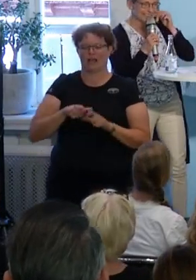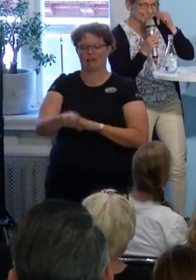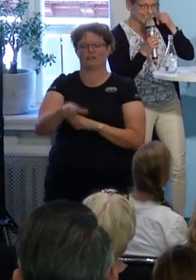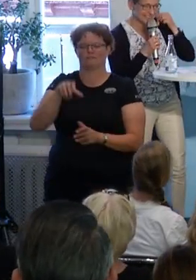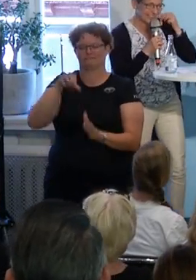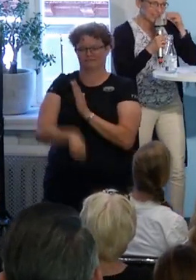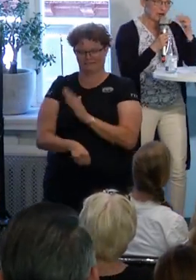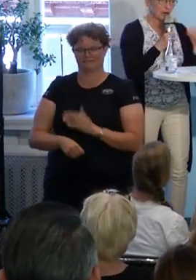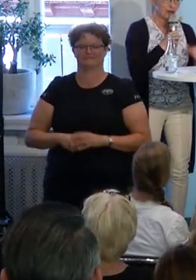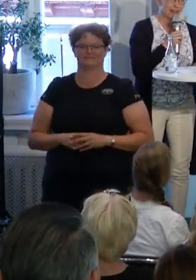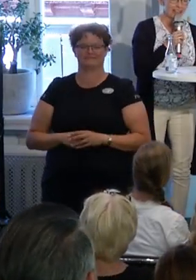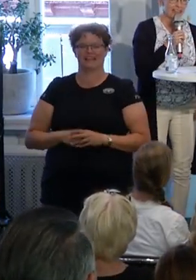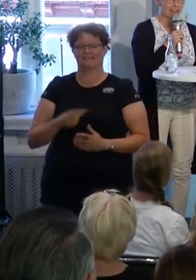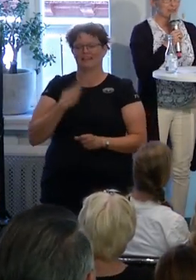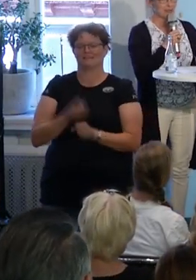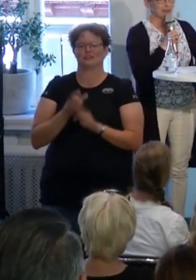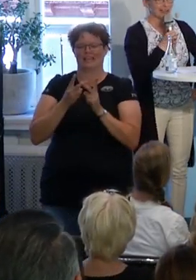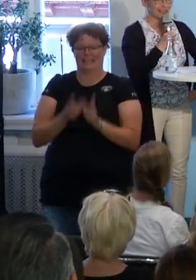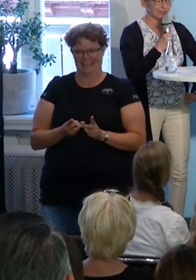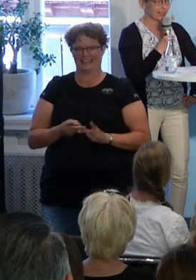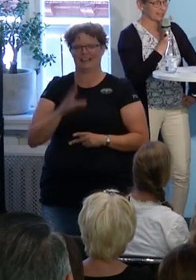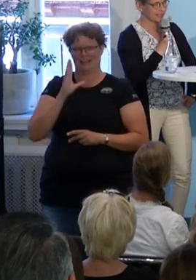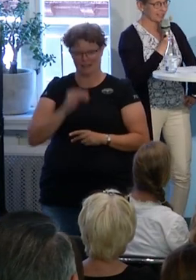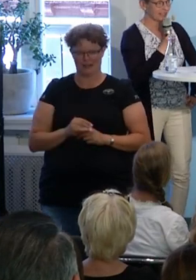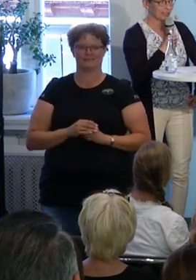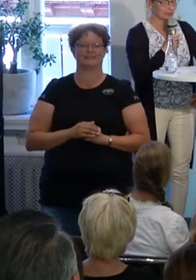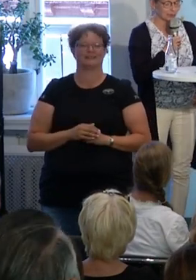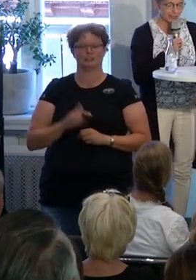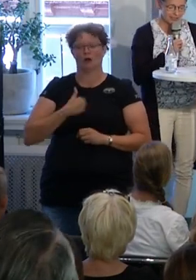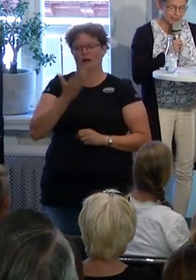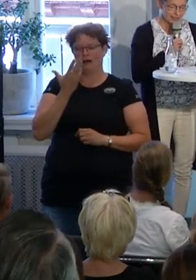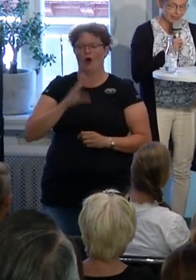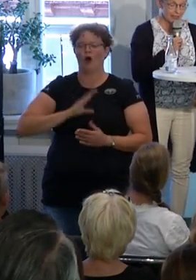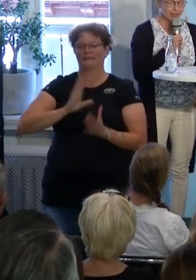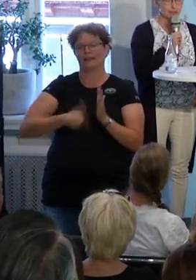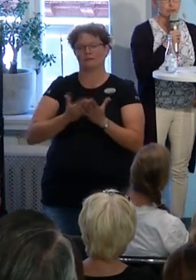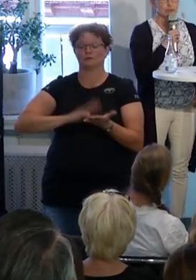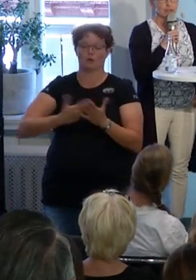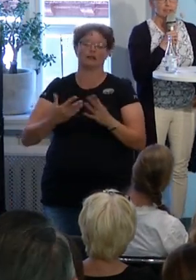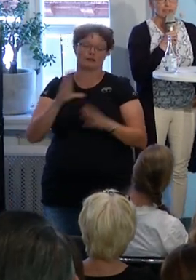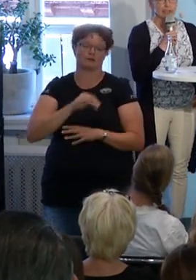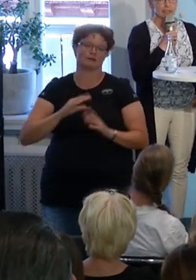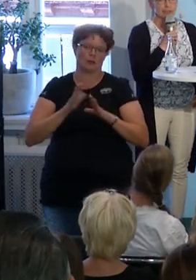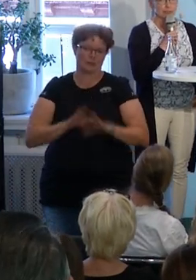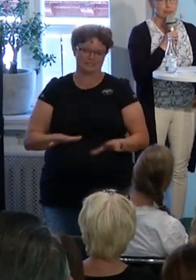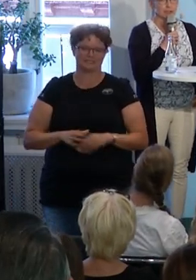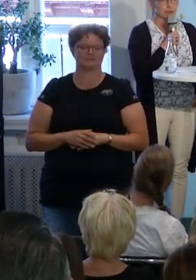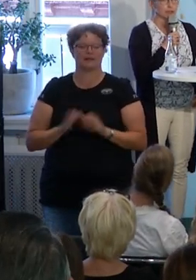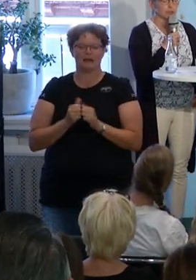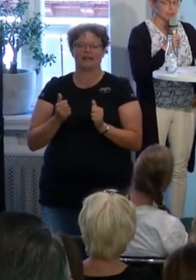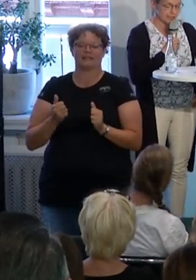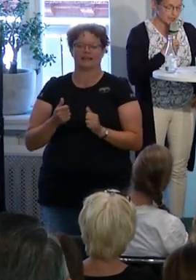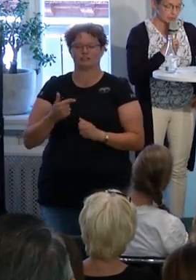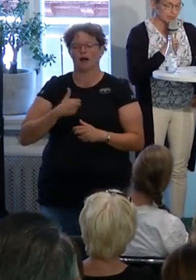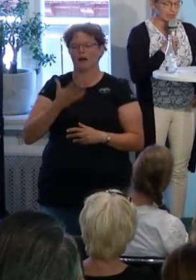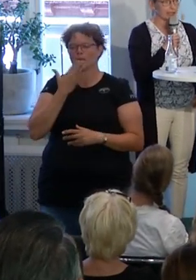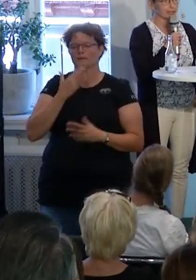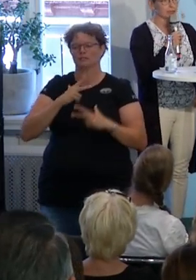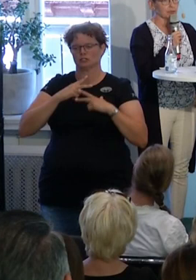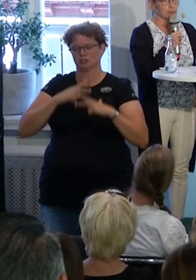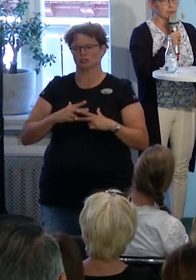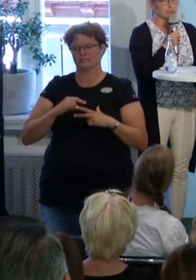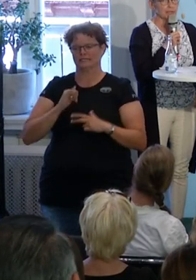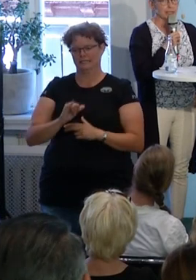Okej. Okay. Vi försöker igen. Ja, vi provar igen. Jag kan säga teckentolk här. Då skulle jag vilja prata för Trygg